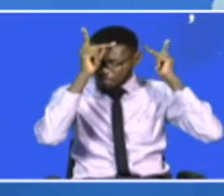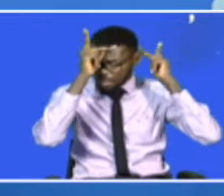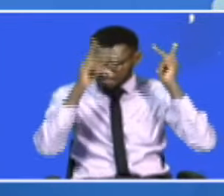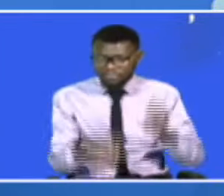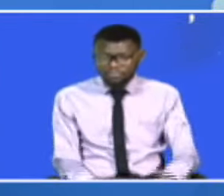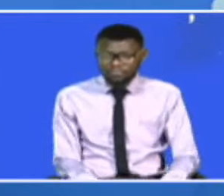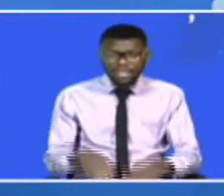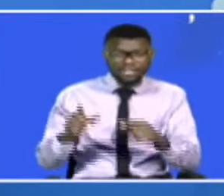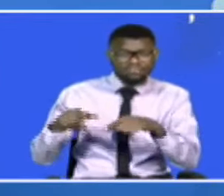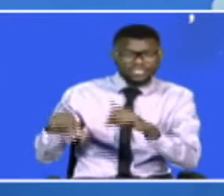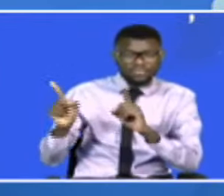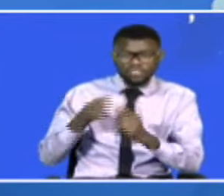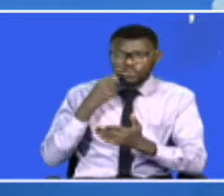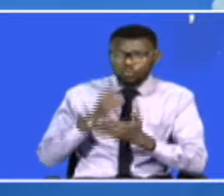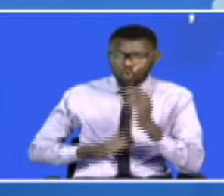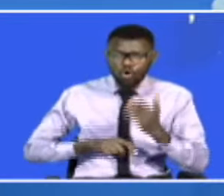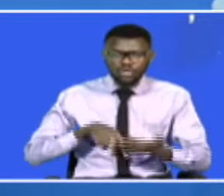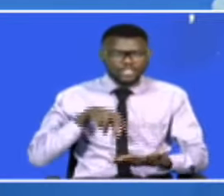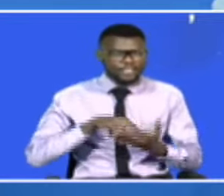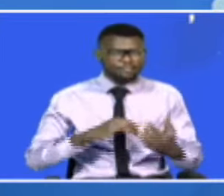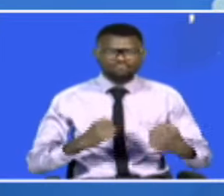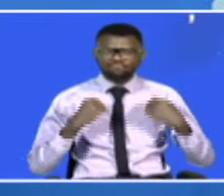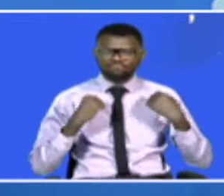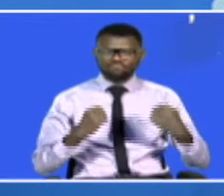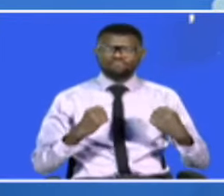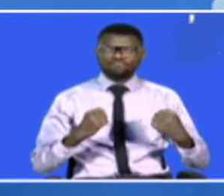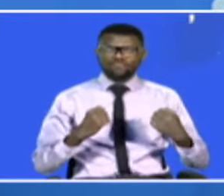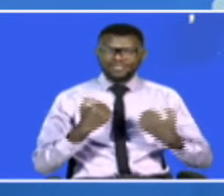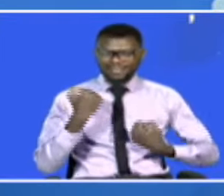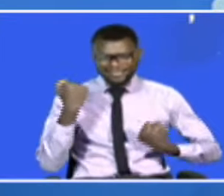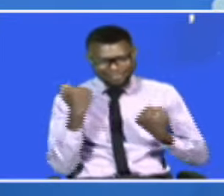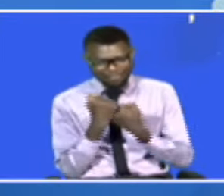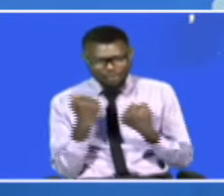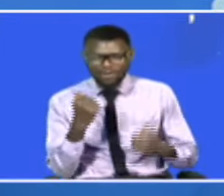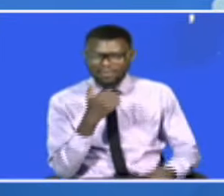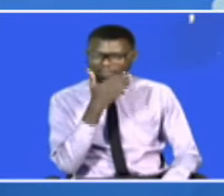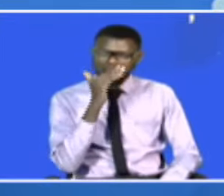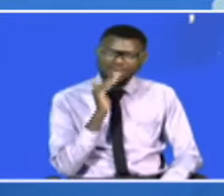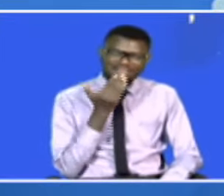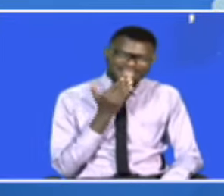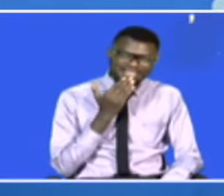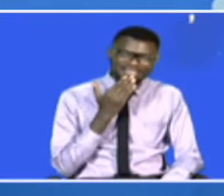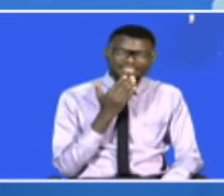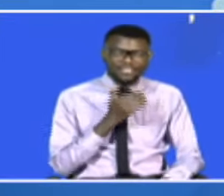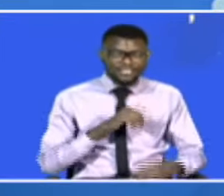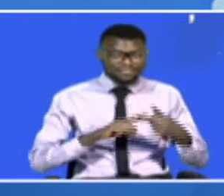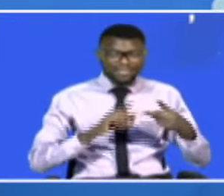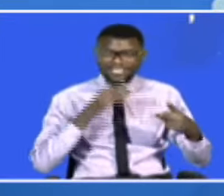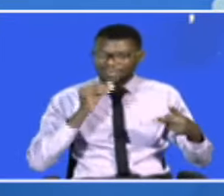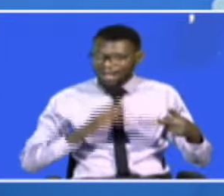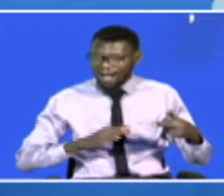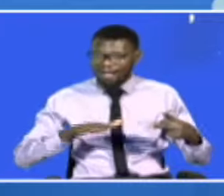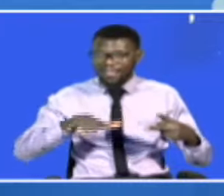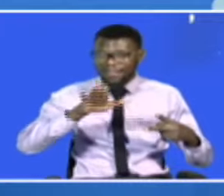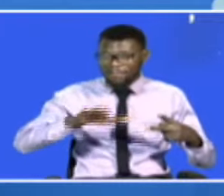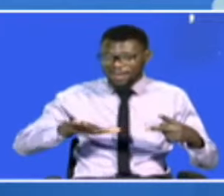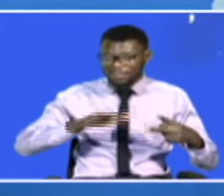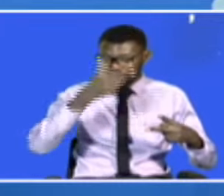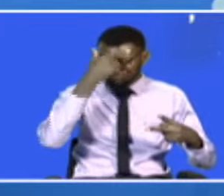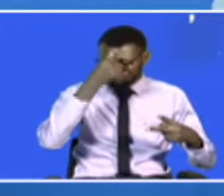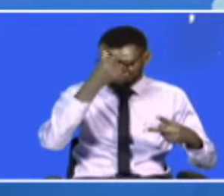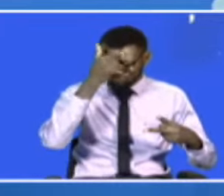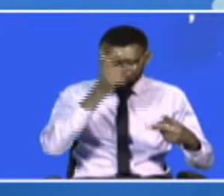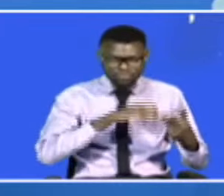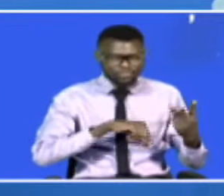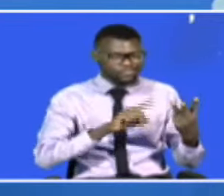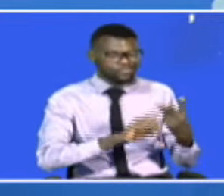Savula, ameapa kusimama kidete na waziri mkuu Musalia Mudavadi, spika wa bunge la taifa Moses Wetangula na naibu kinara